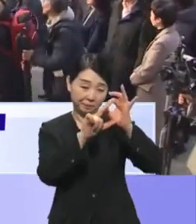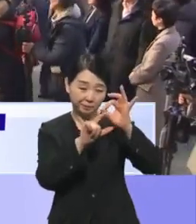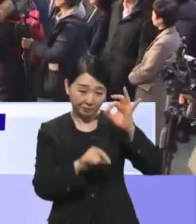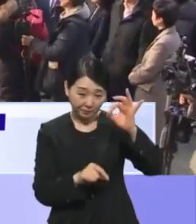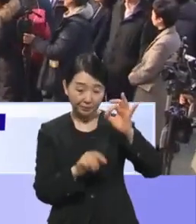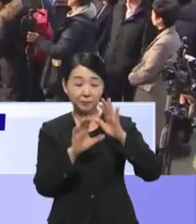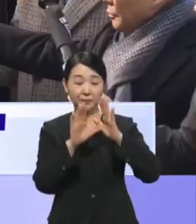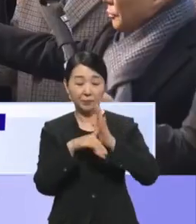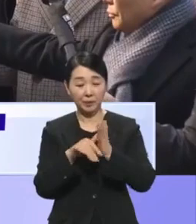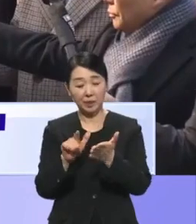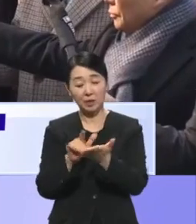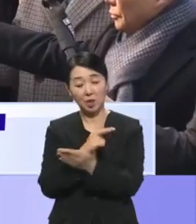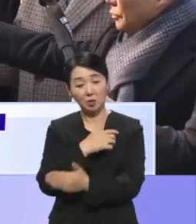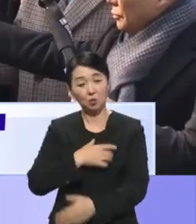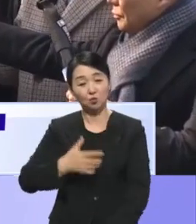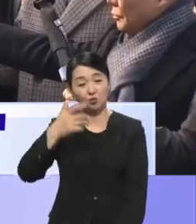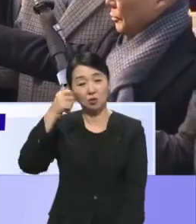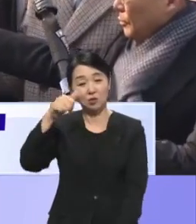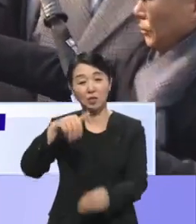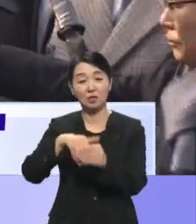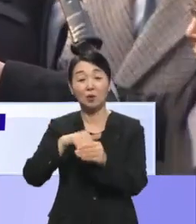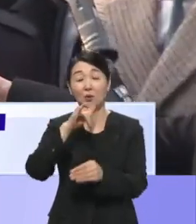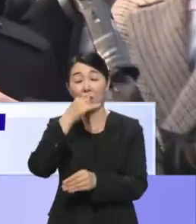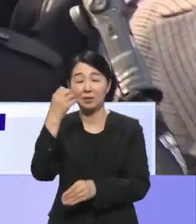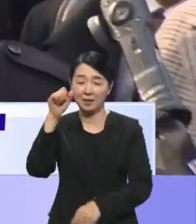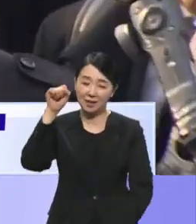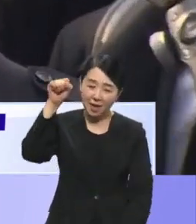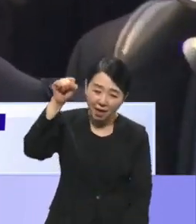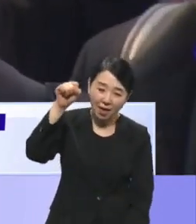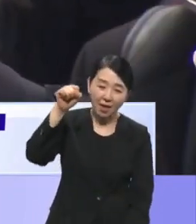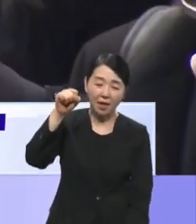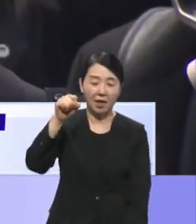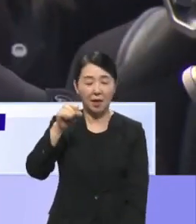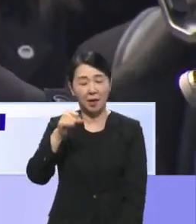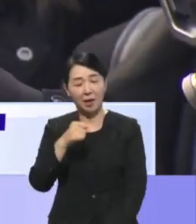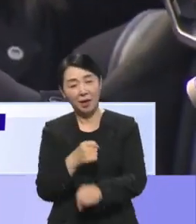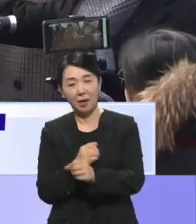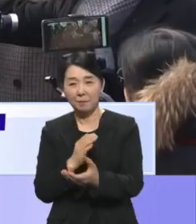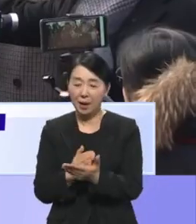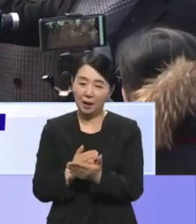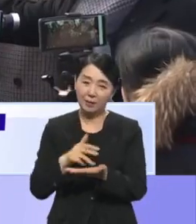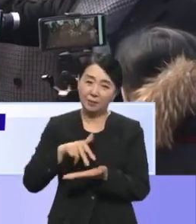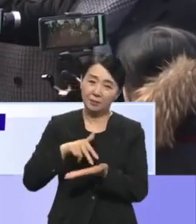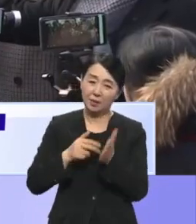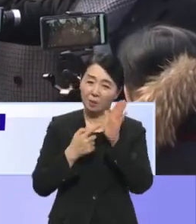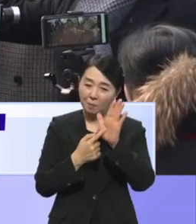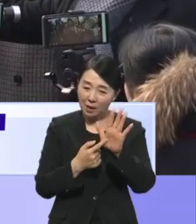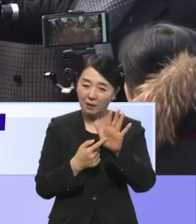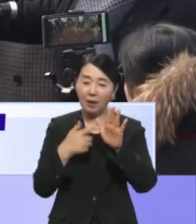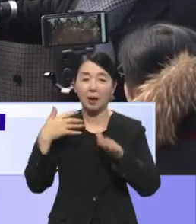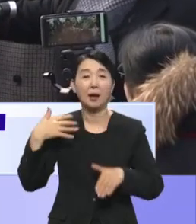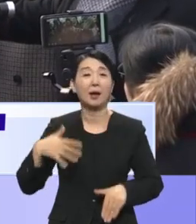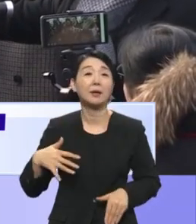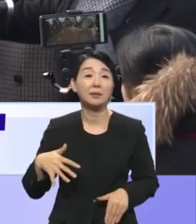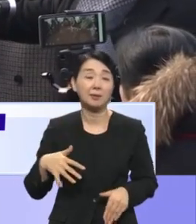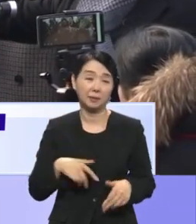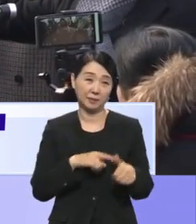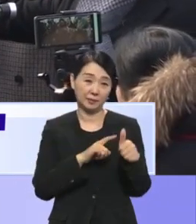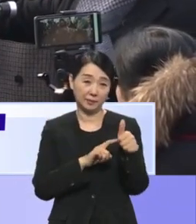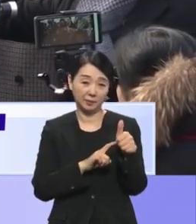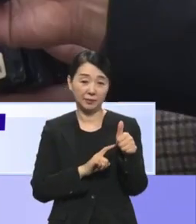강서구청장치 보궐선거에 다시 나갈 건지에 대해서는 명확하게 입장 표명이 없는 거 같고 아직도 본인이